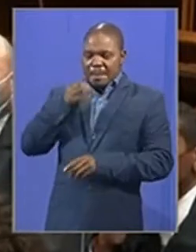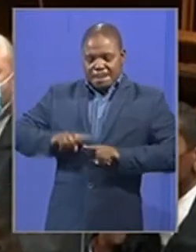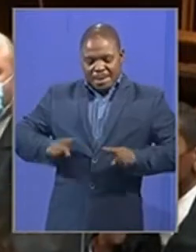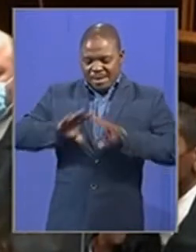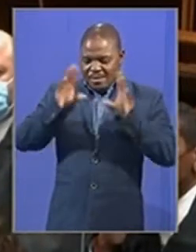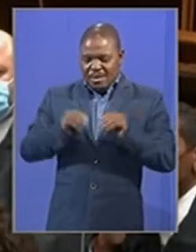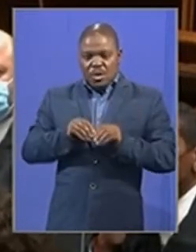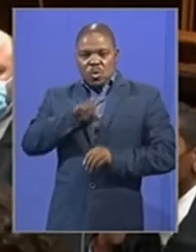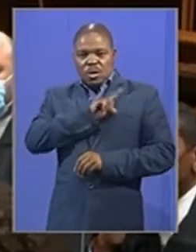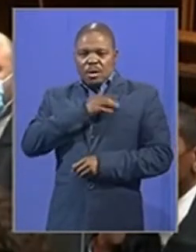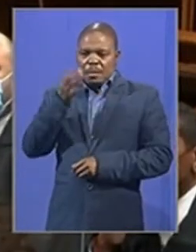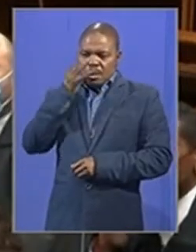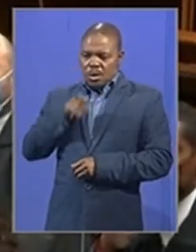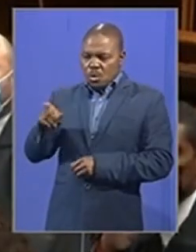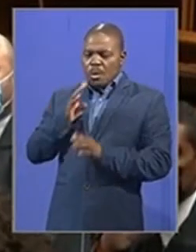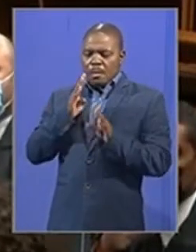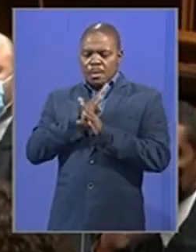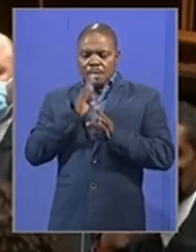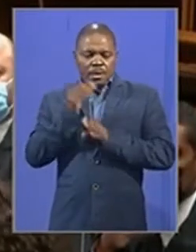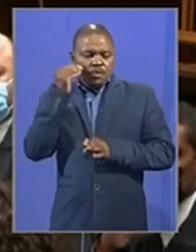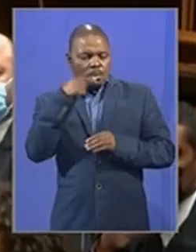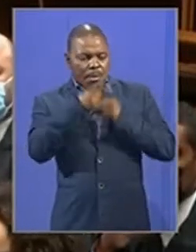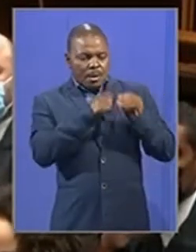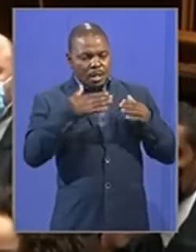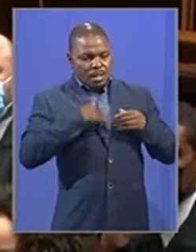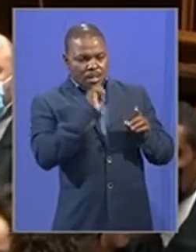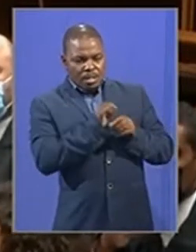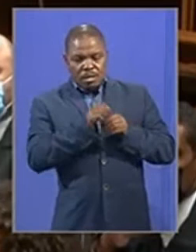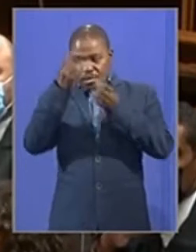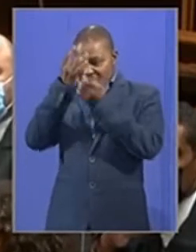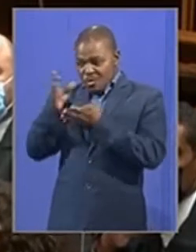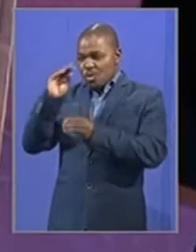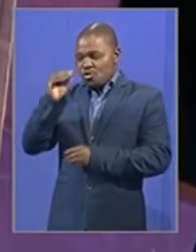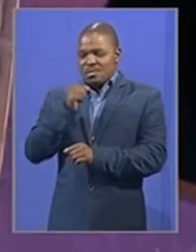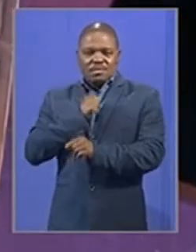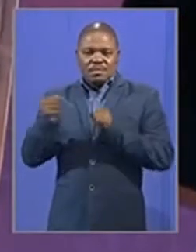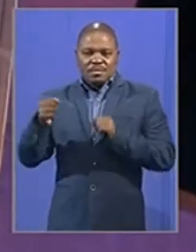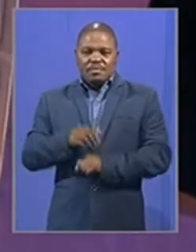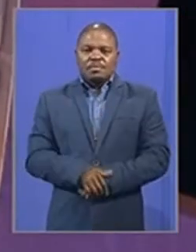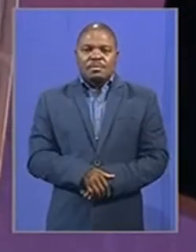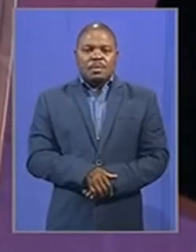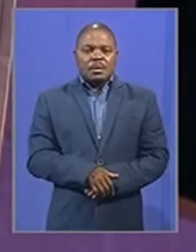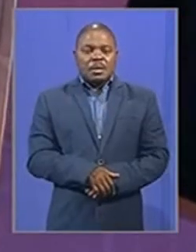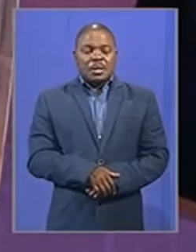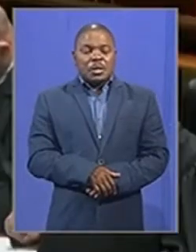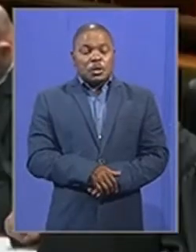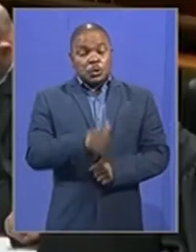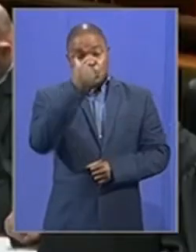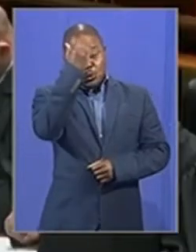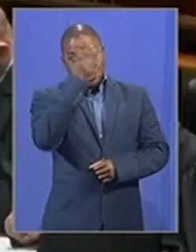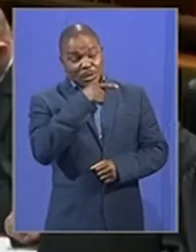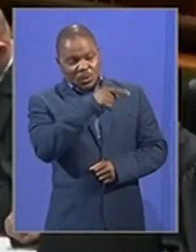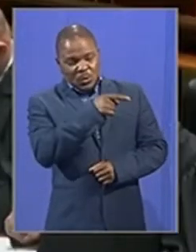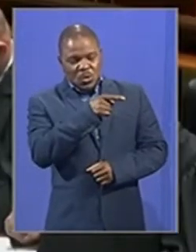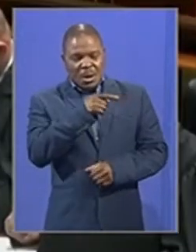Usi kiste tiri mosezo yasi piri eka hamae mo Apollo Aka Zuma momentu rina tiri mosezo Mr. Zuma realizes he hasn't made a